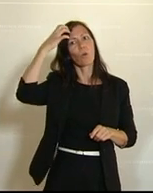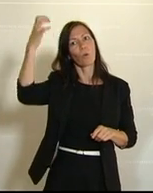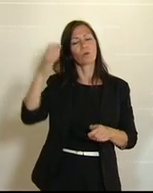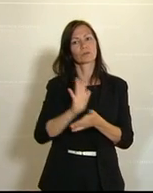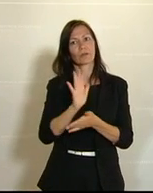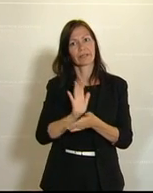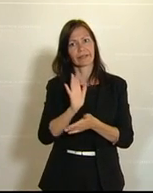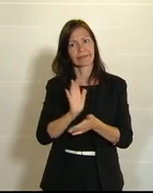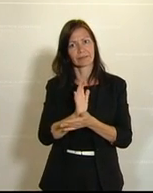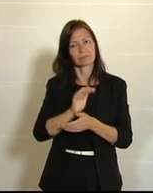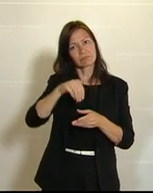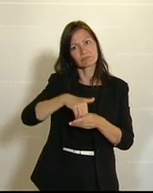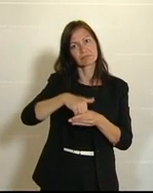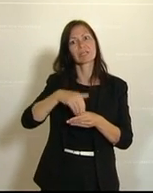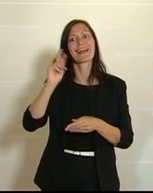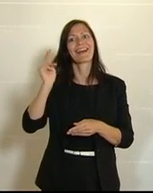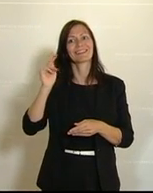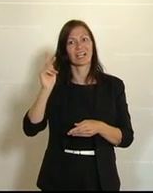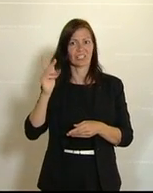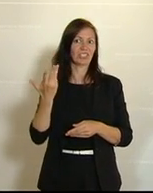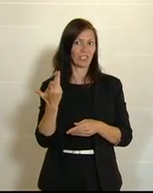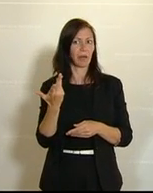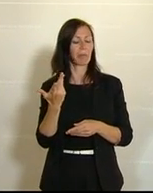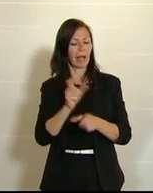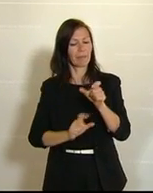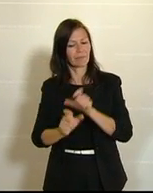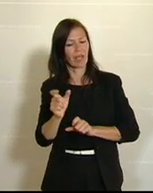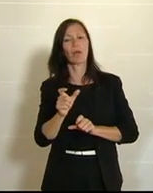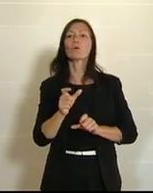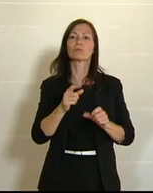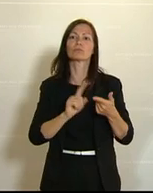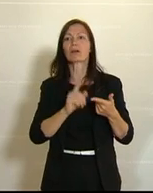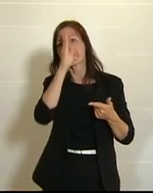Staatsbeamtin und Direktorin mehrerer Vorschulen.